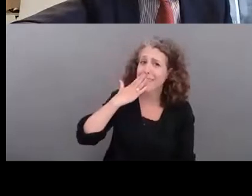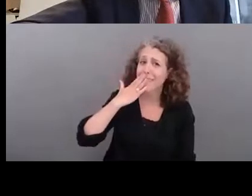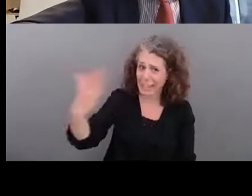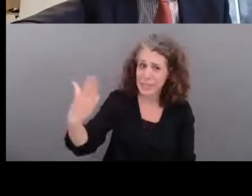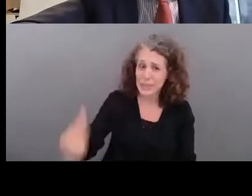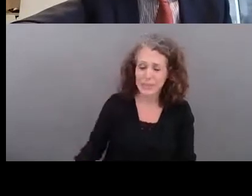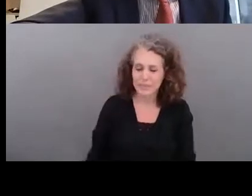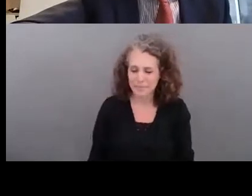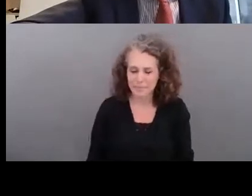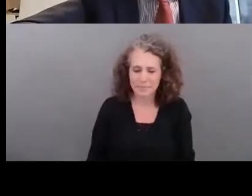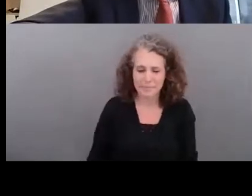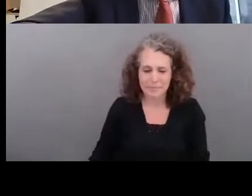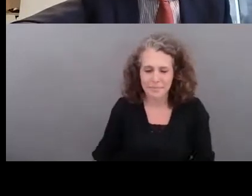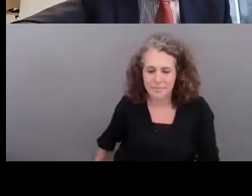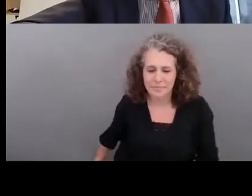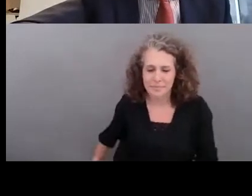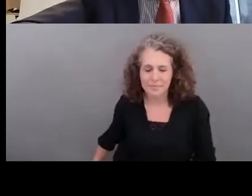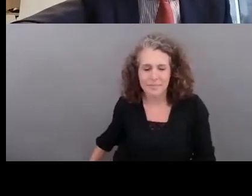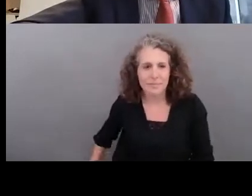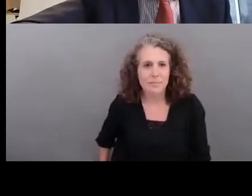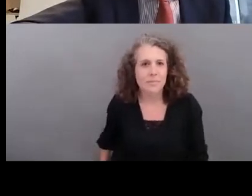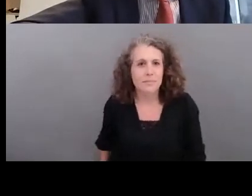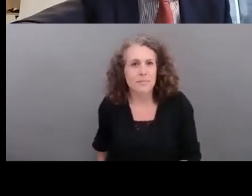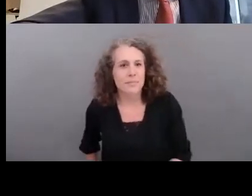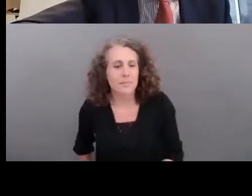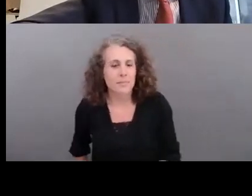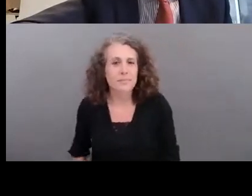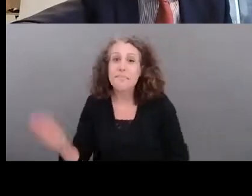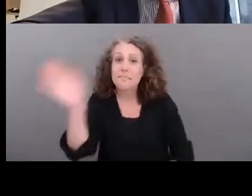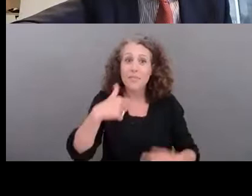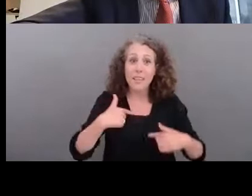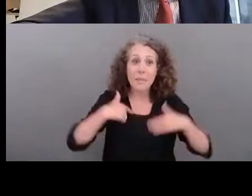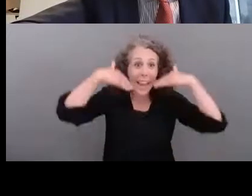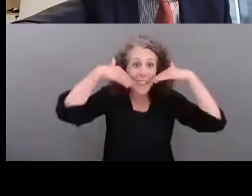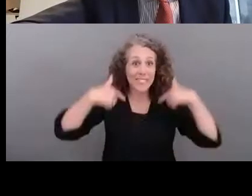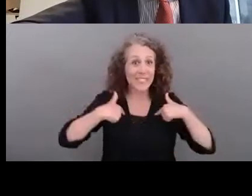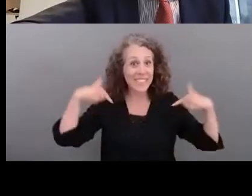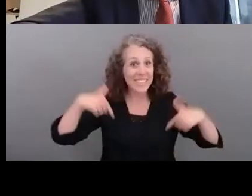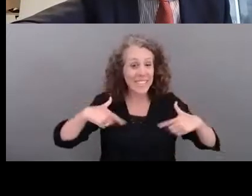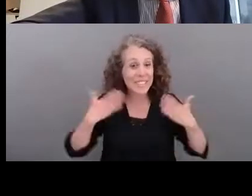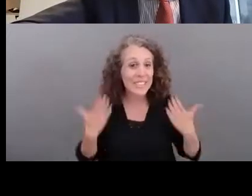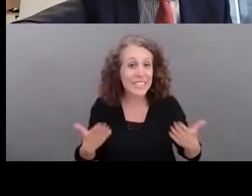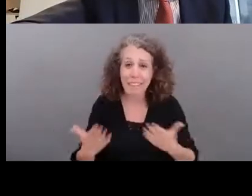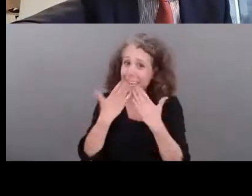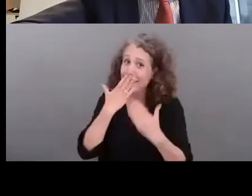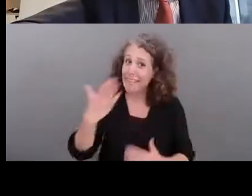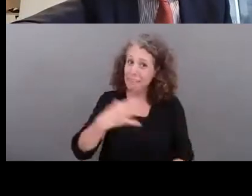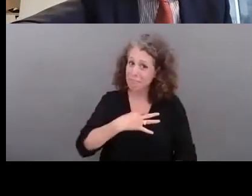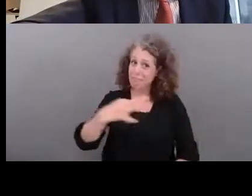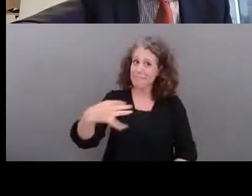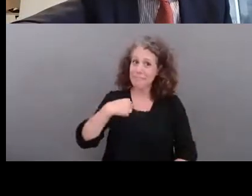Mohamed, merci beaucoup. Bonjour tout le monde. Je suis ravi d'être avec vous aujourd'hui. Merci pour